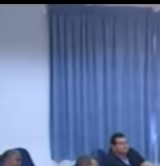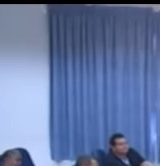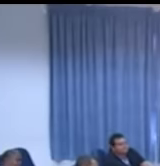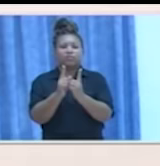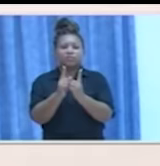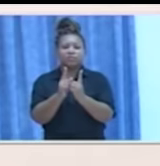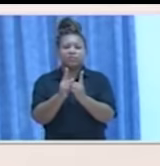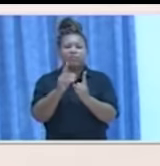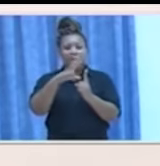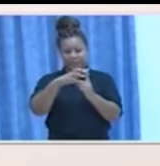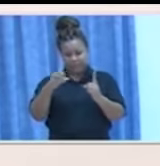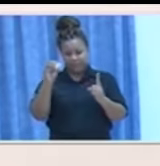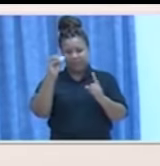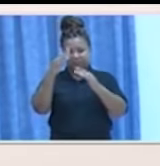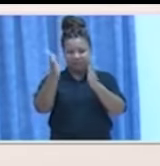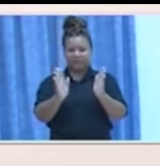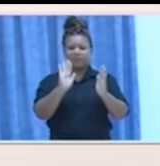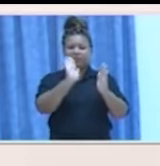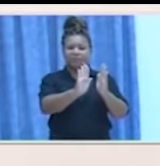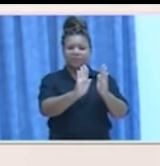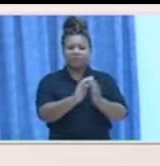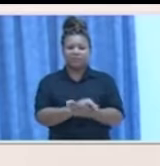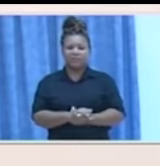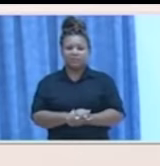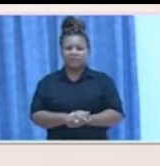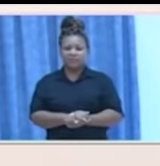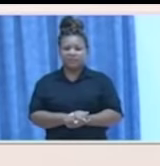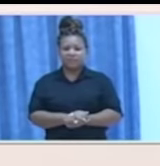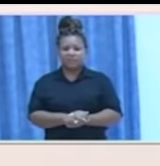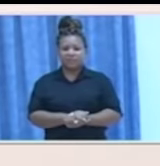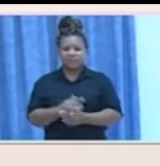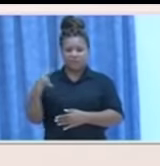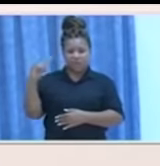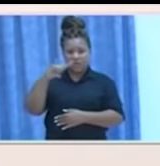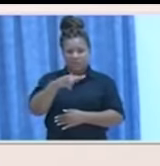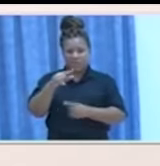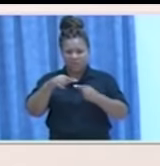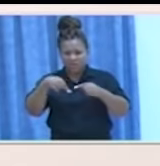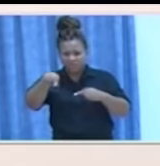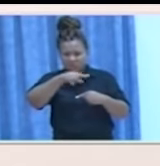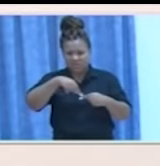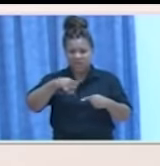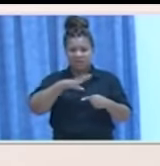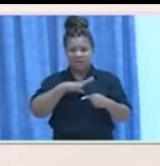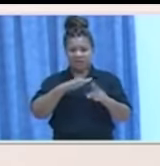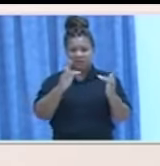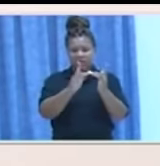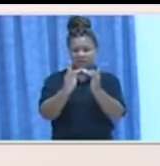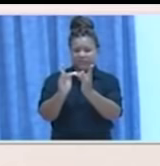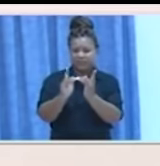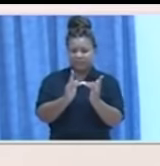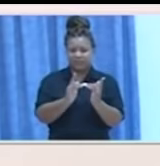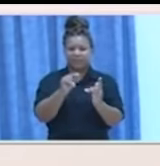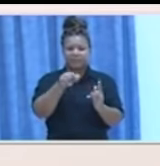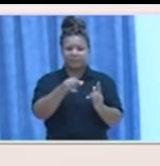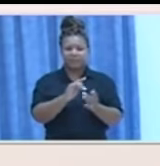mettre en quarantaine. Avec ça, LG Suède, pour 250 à 275 places, nous permettent de mettre en quarantaine. Four Seasons, on finit notre